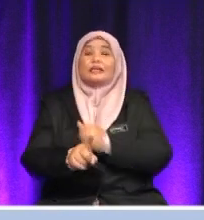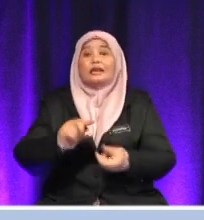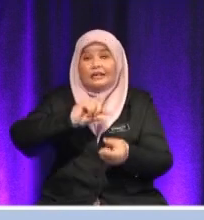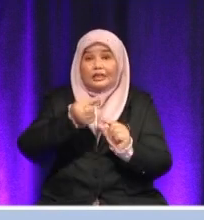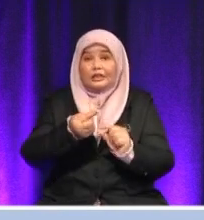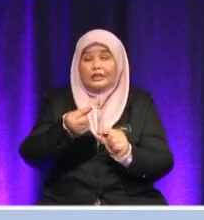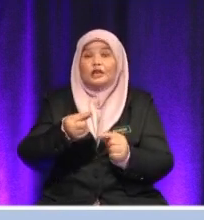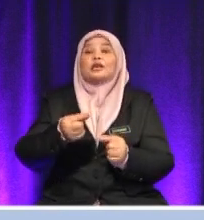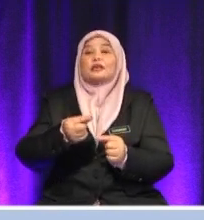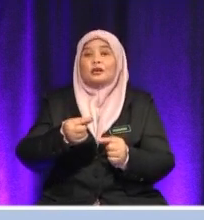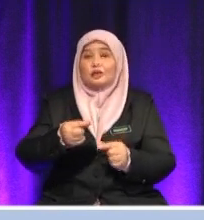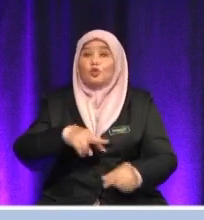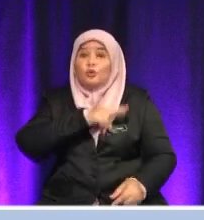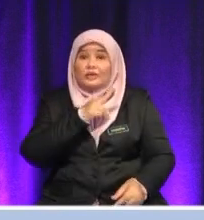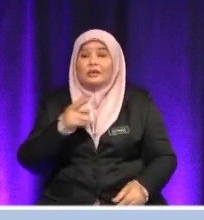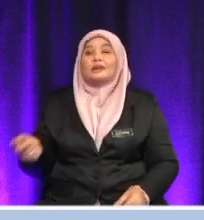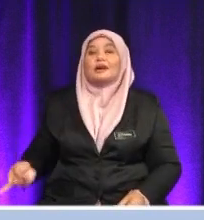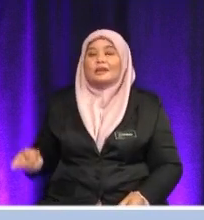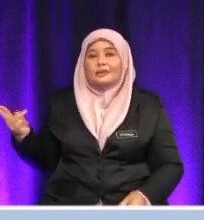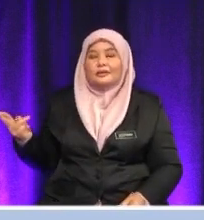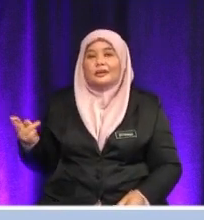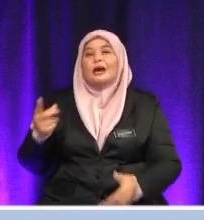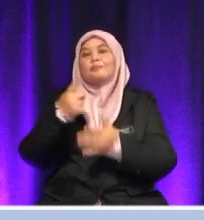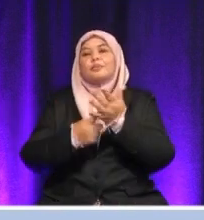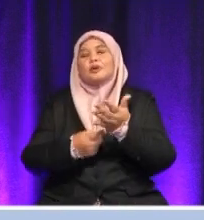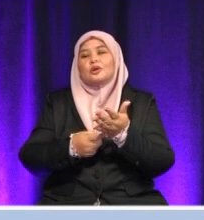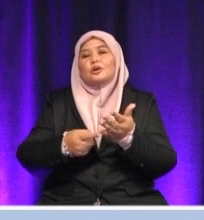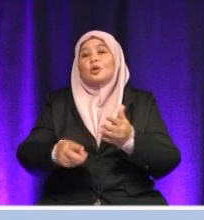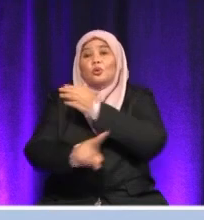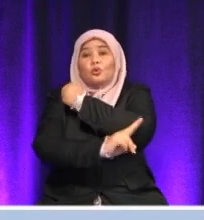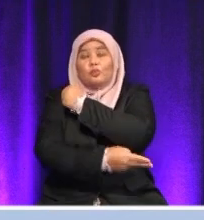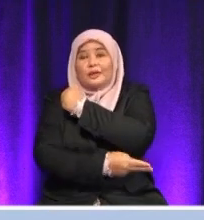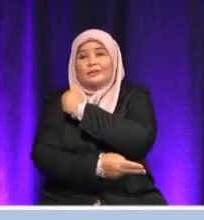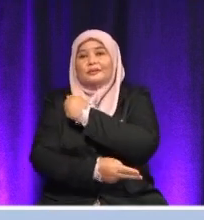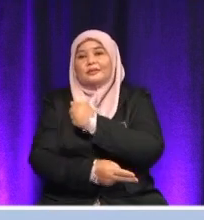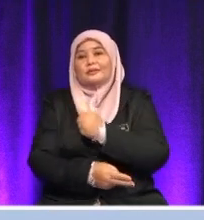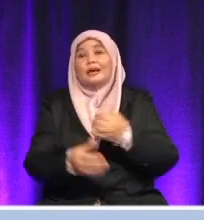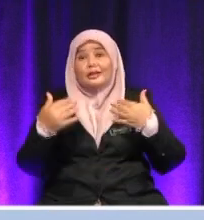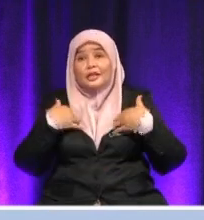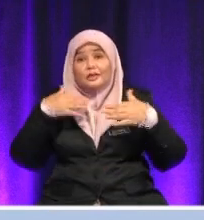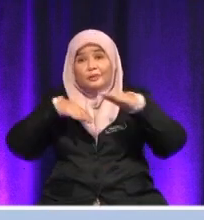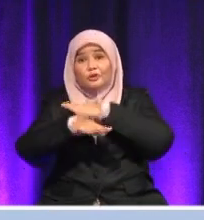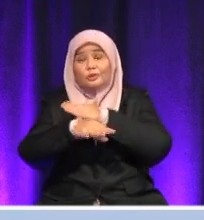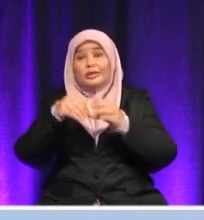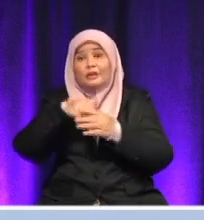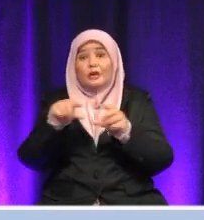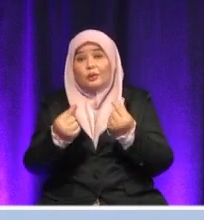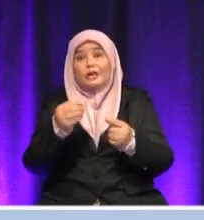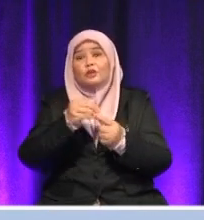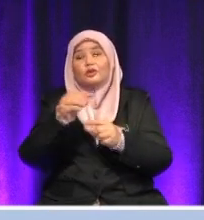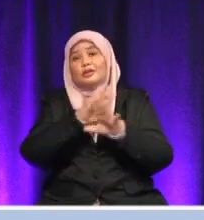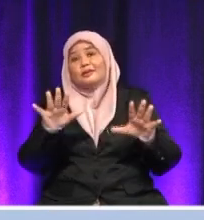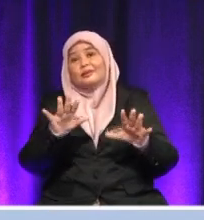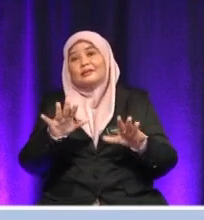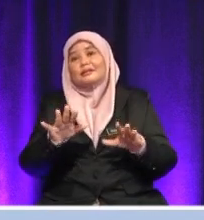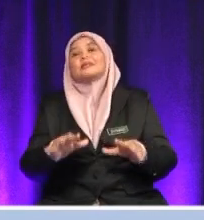Okey. Tengok apakah dia hukuman yang ada di sini? Adakah dia termasuk dalam Al-Quran atau tidak?